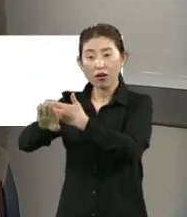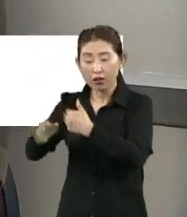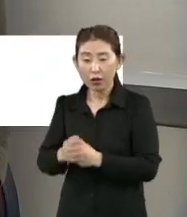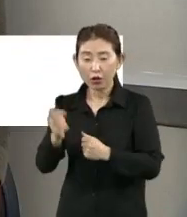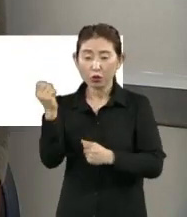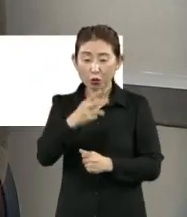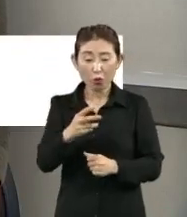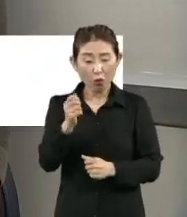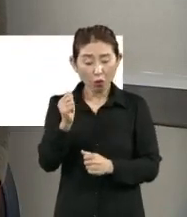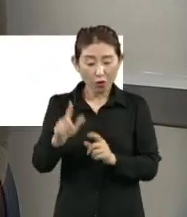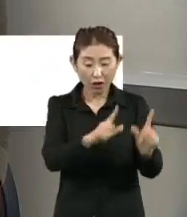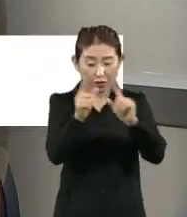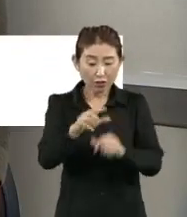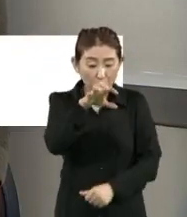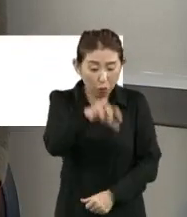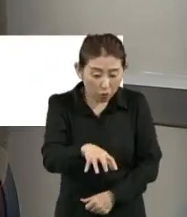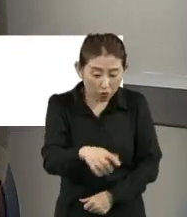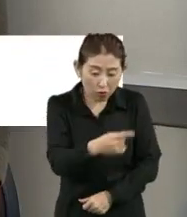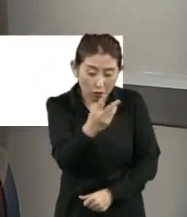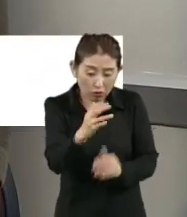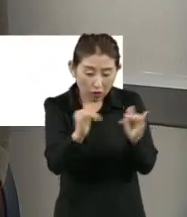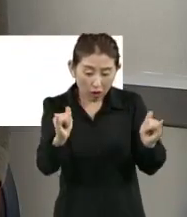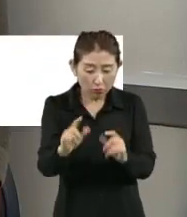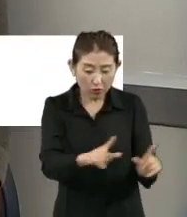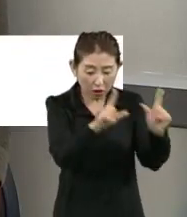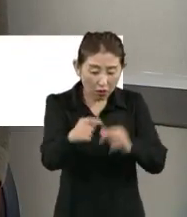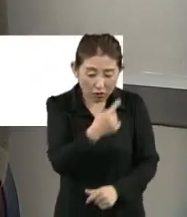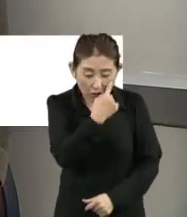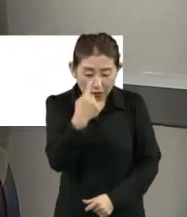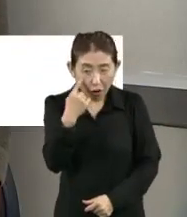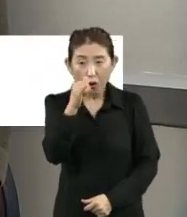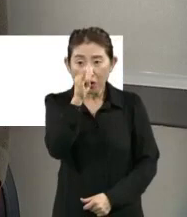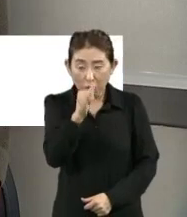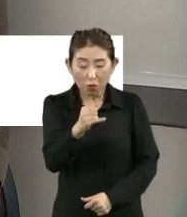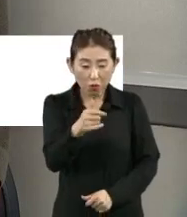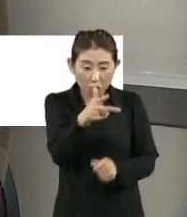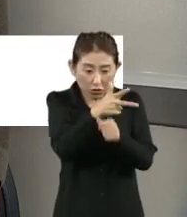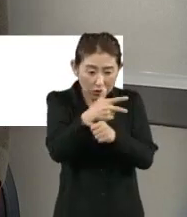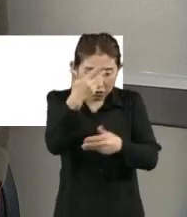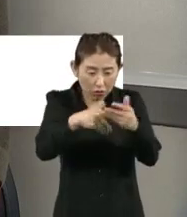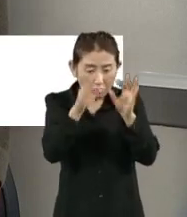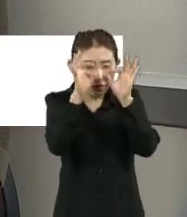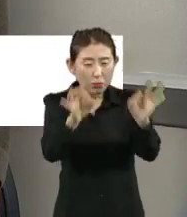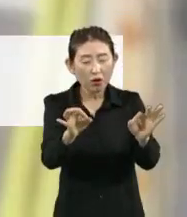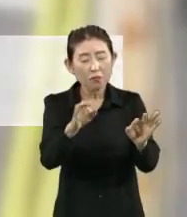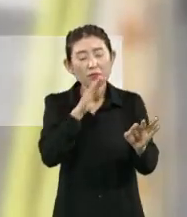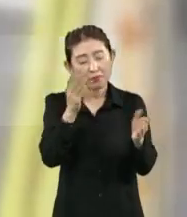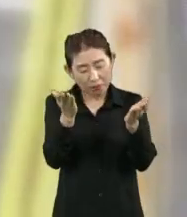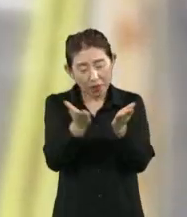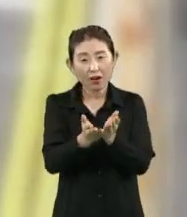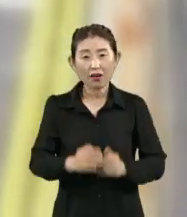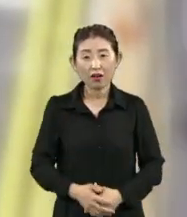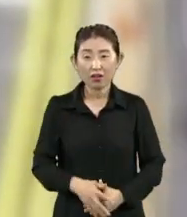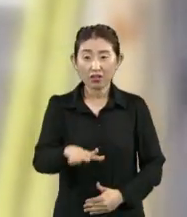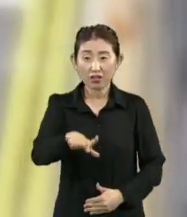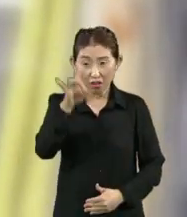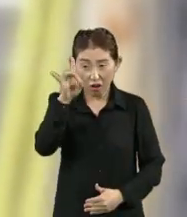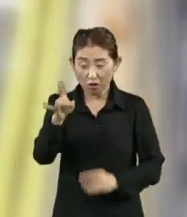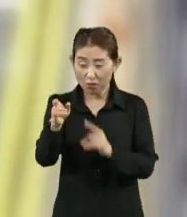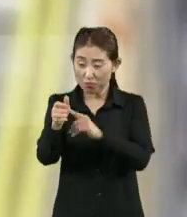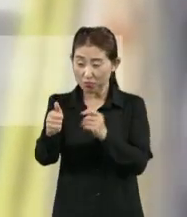가니까 여러 명이 거주한 흔적 또 CCTV를 저희들이 확인해 본 결과도 일치하고. 처음